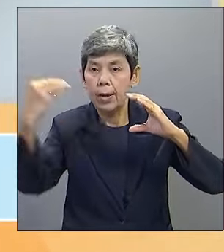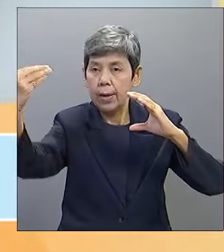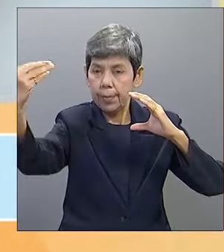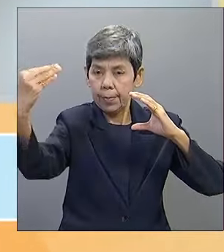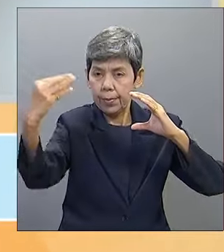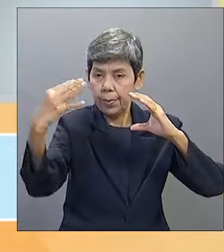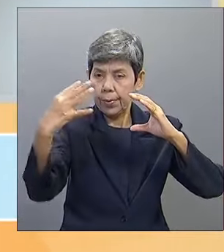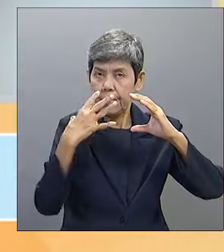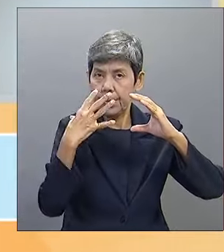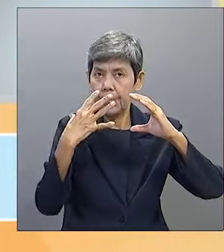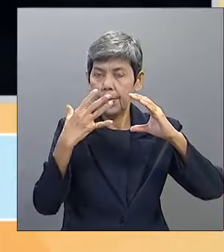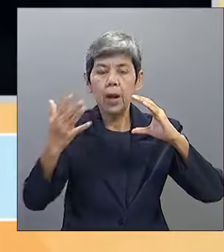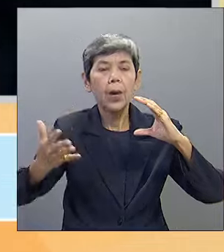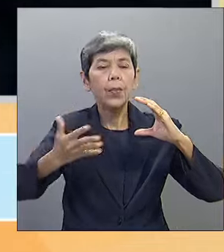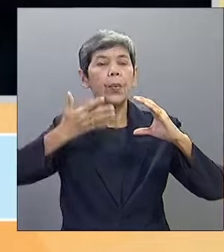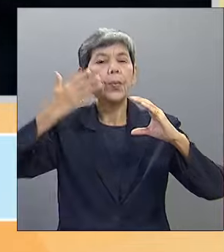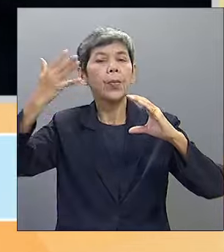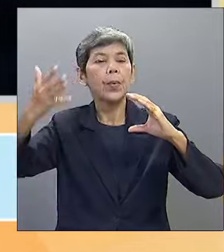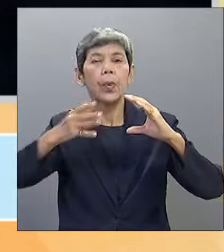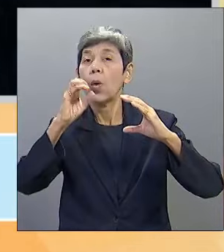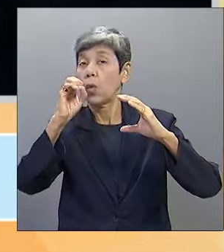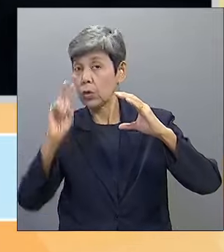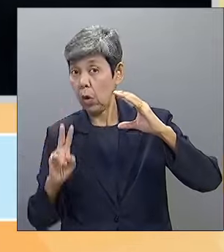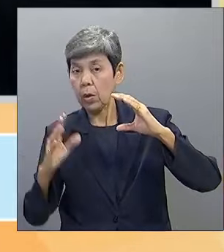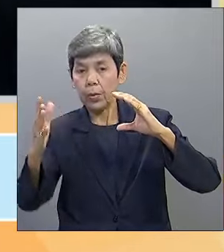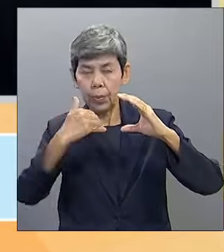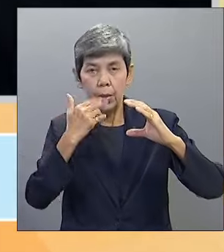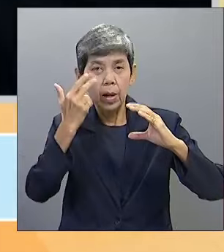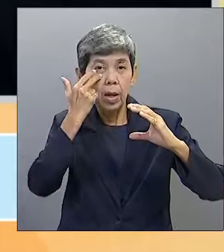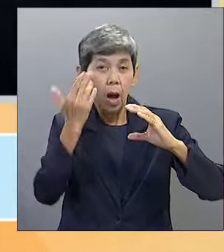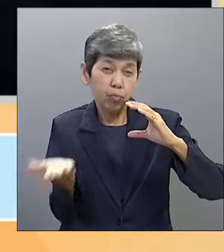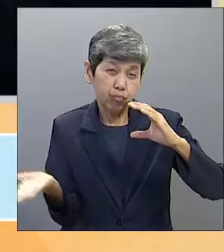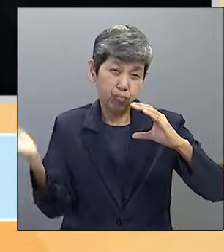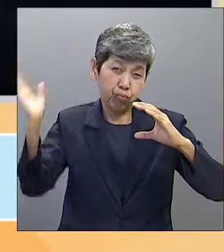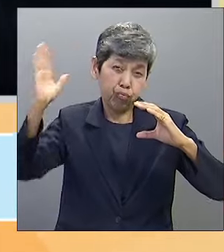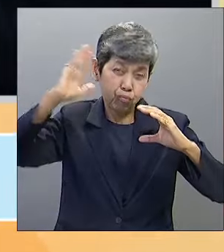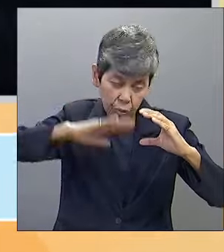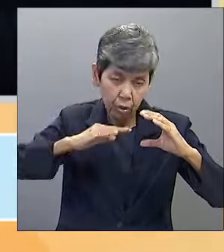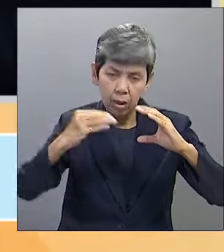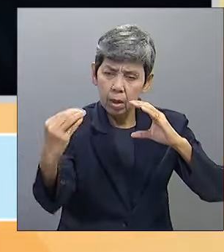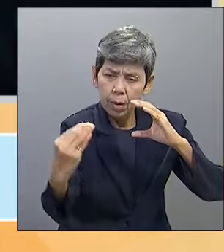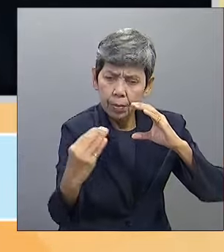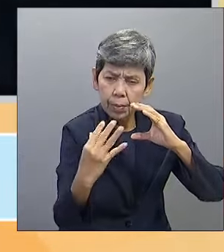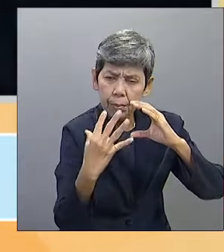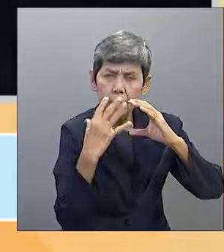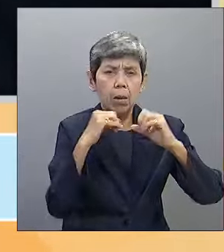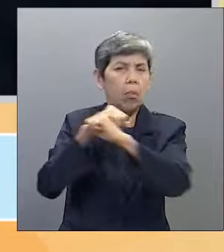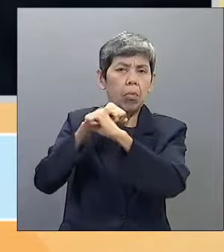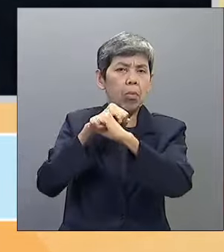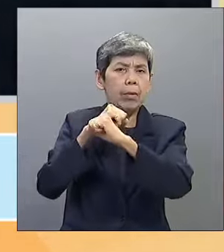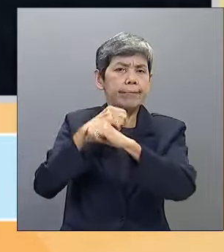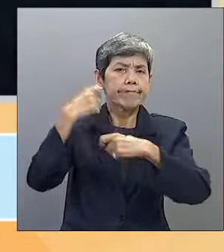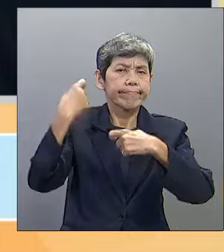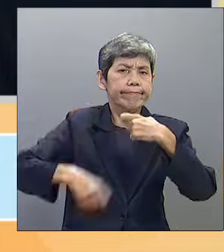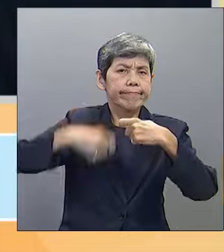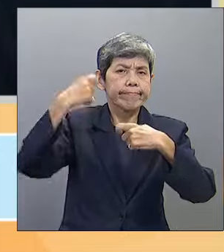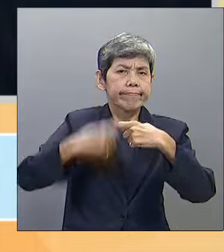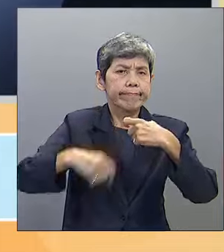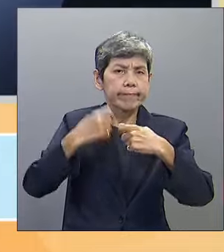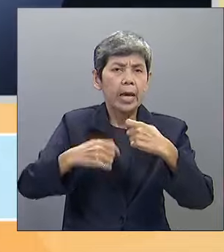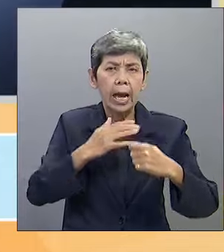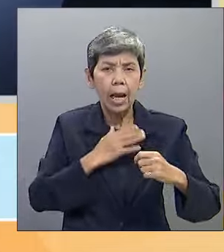นะครับเพราะฉะนั้นเนี่ยการที่เราใส่คอนแทคเลนส์ทั้งวันเนี่ยก็คือเป็นการขวาง การได้รับออกซิเจนของกระจกตาดำอยู่แล้วช่วงเว